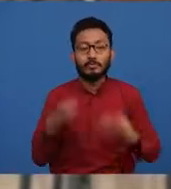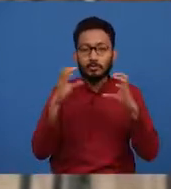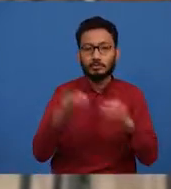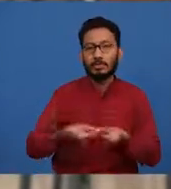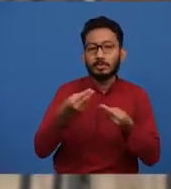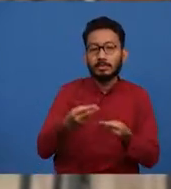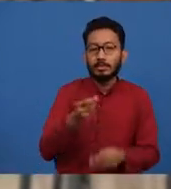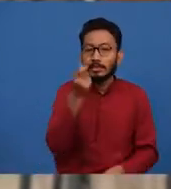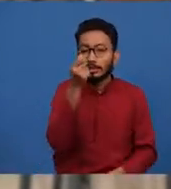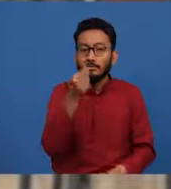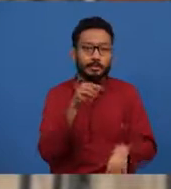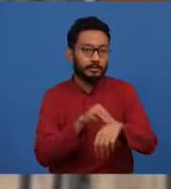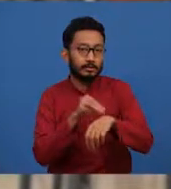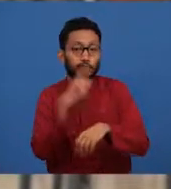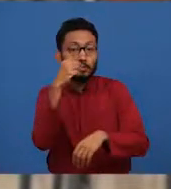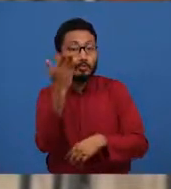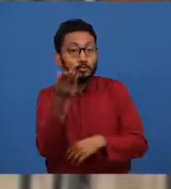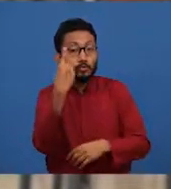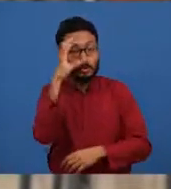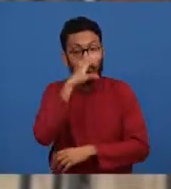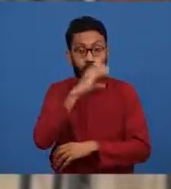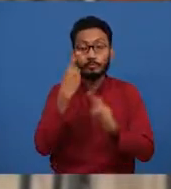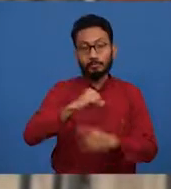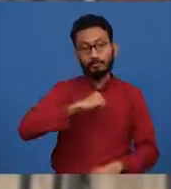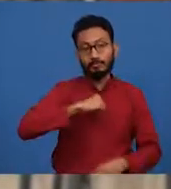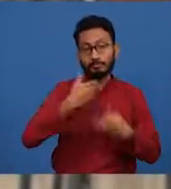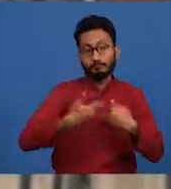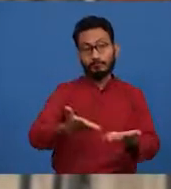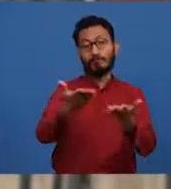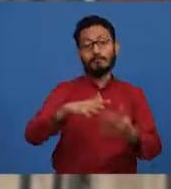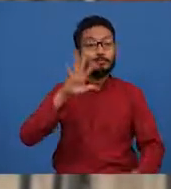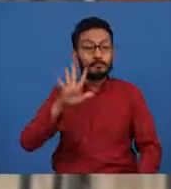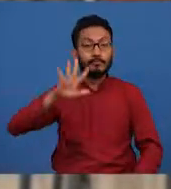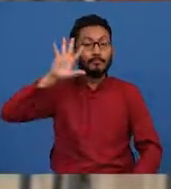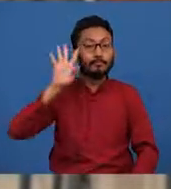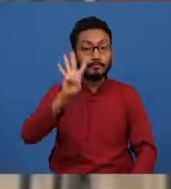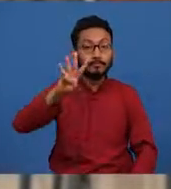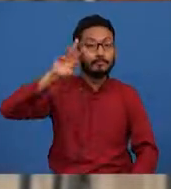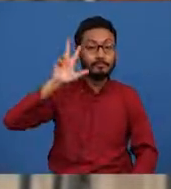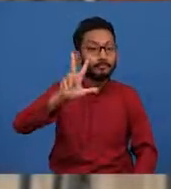masa untuk kamu mencari jawapannya.